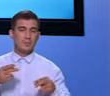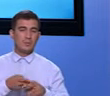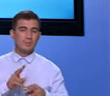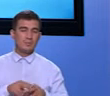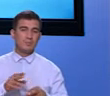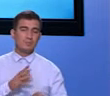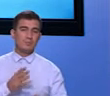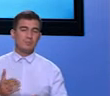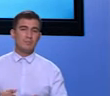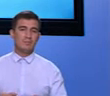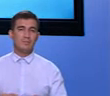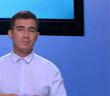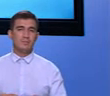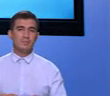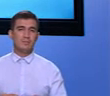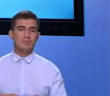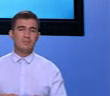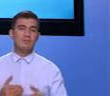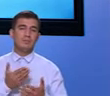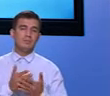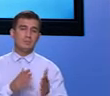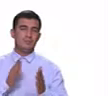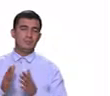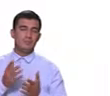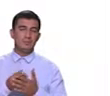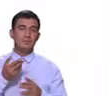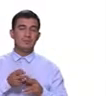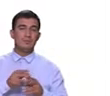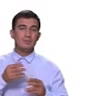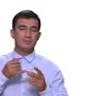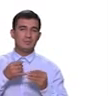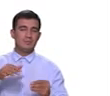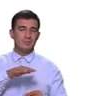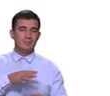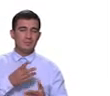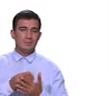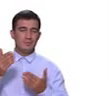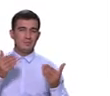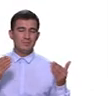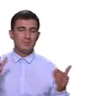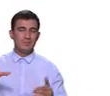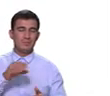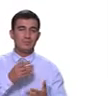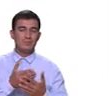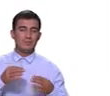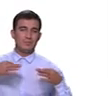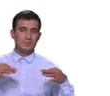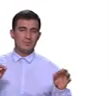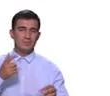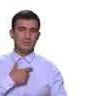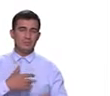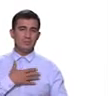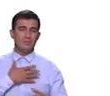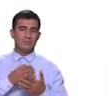mutadilligida desak bo'ladi. Ya'ni bundan tashqari jamoa yerlarida müstakil erkin yer egasi